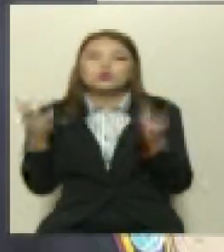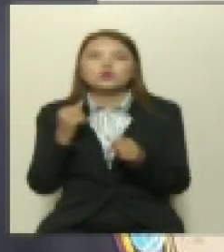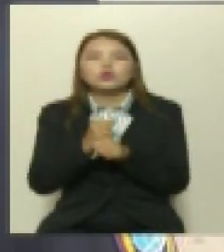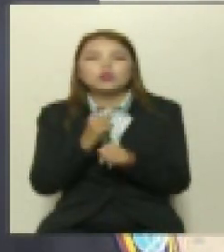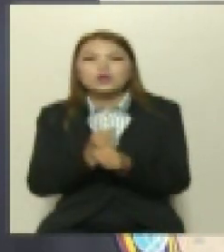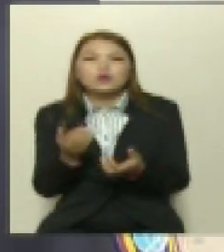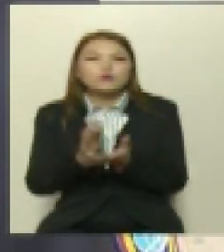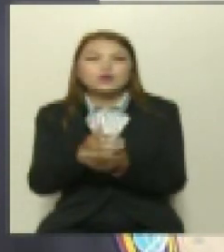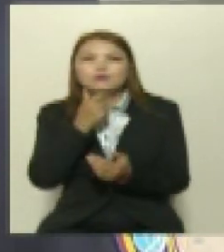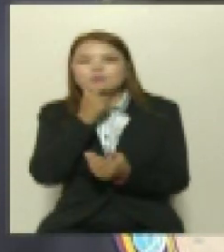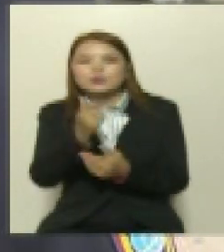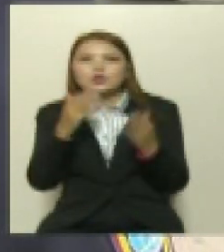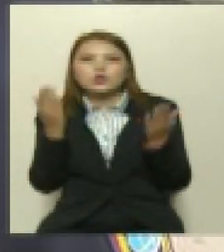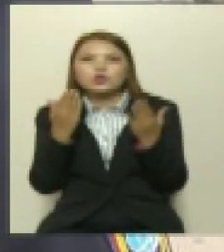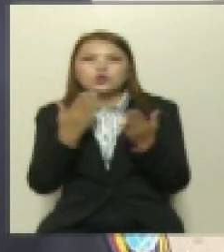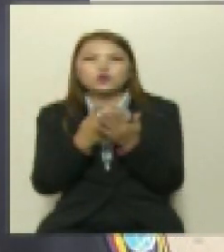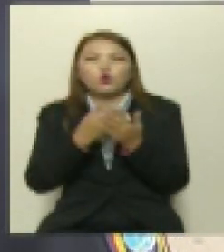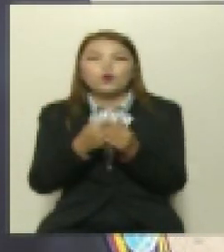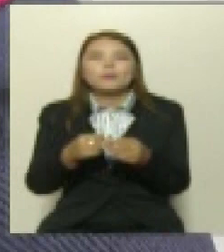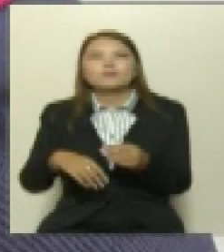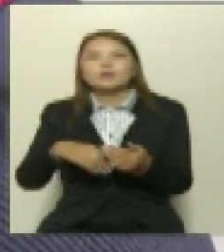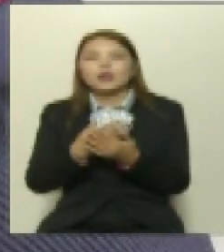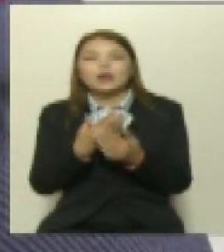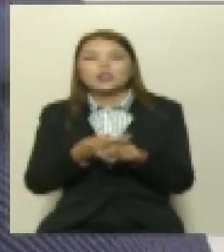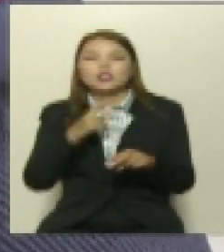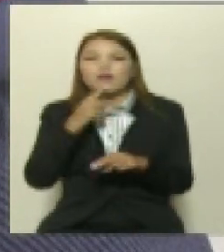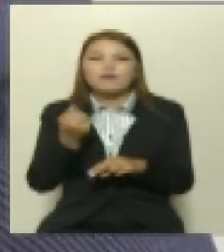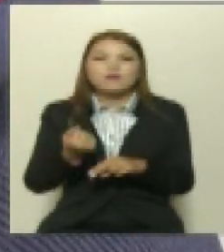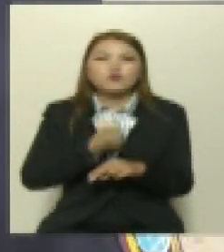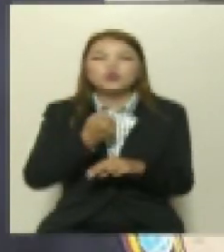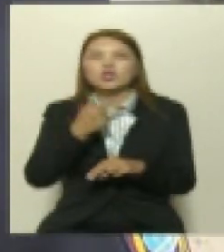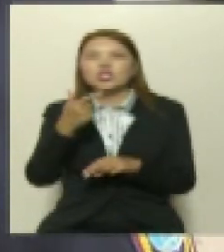танысып, ішінде батырлардың суреттері ілініп тұр. Одан басқа